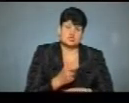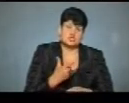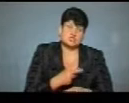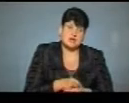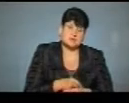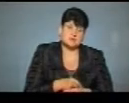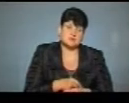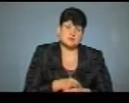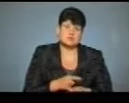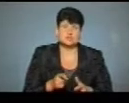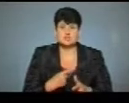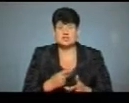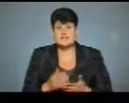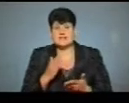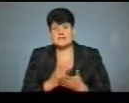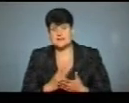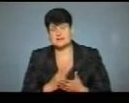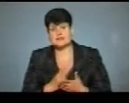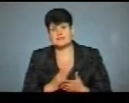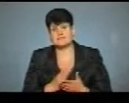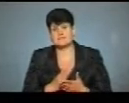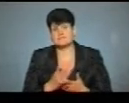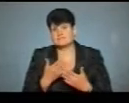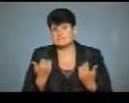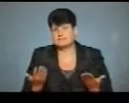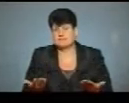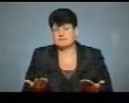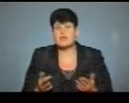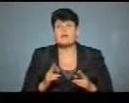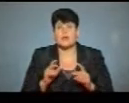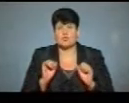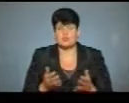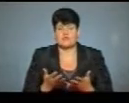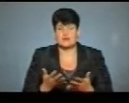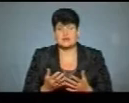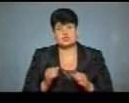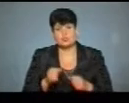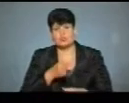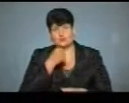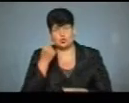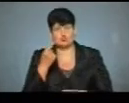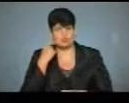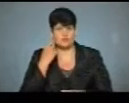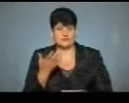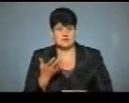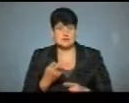щеплення, чи є в нього антитіла від певних захворювань, як можна з'ясувати, і чи можна вже в дорослому віці, тому що